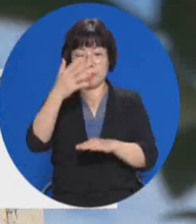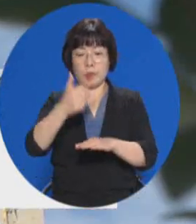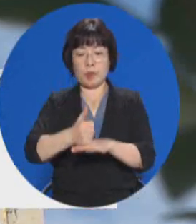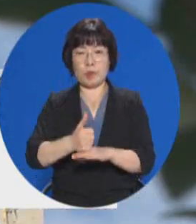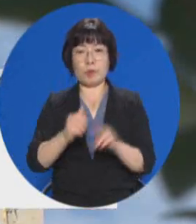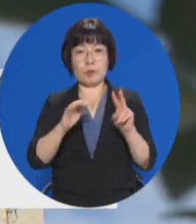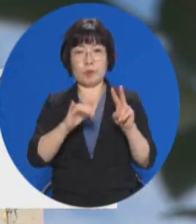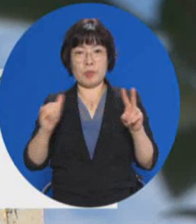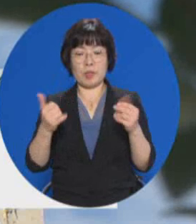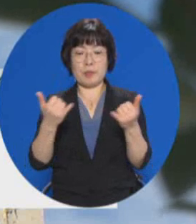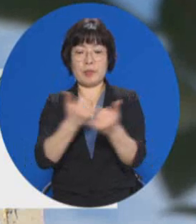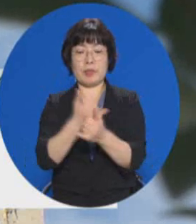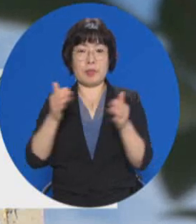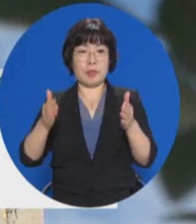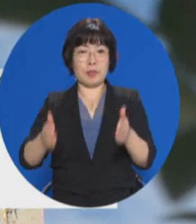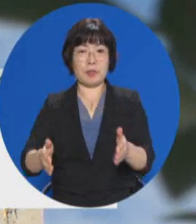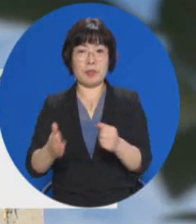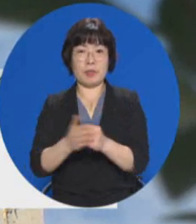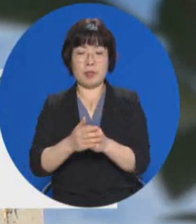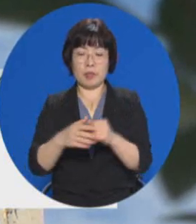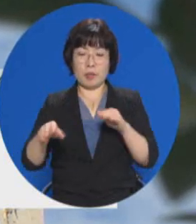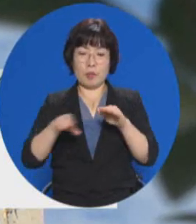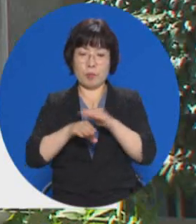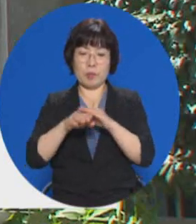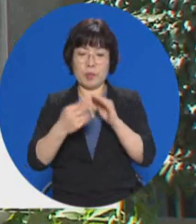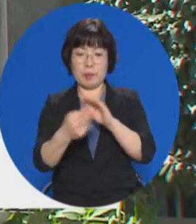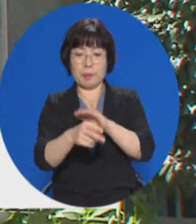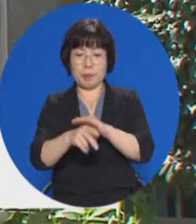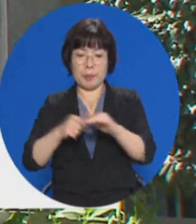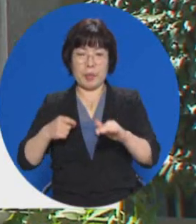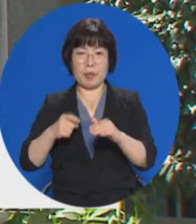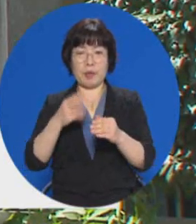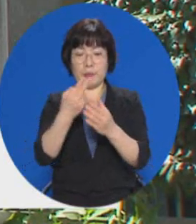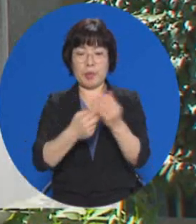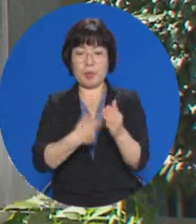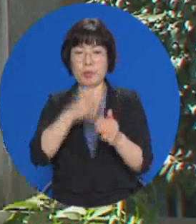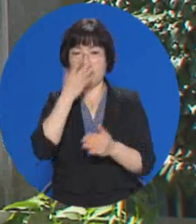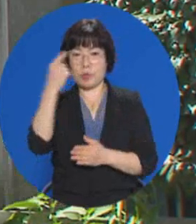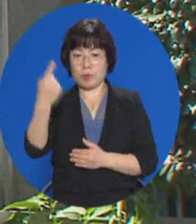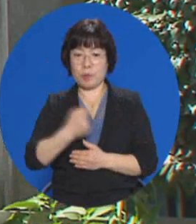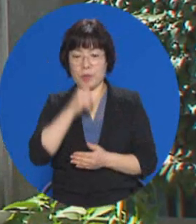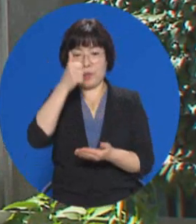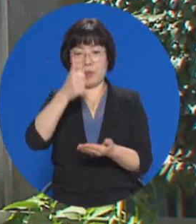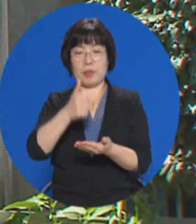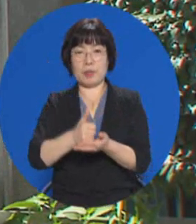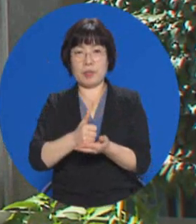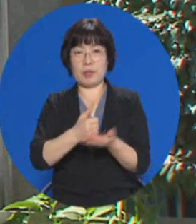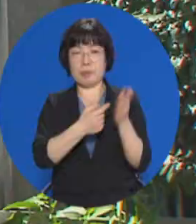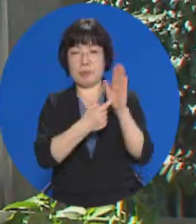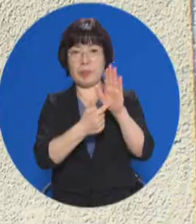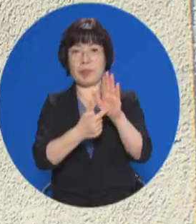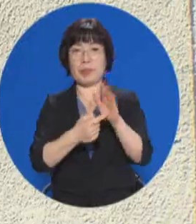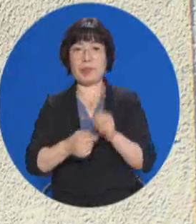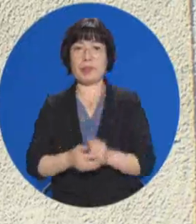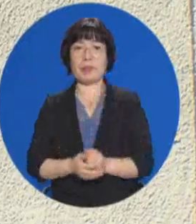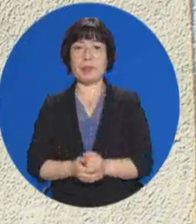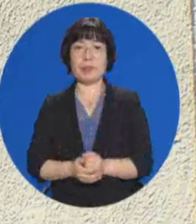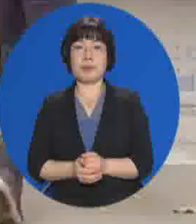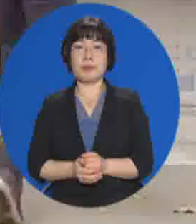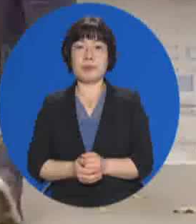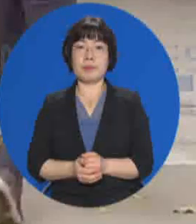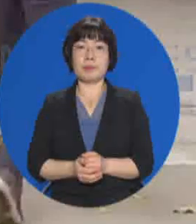결과 이들은 친척 사이로 훔친 차를 판매하기 위해 순천으로 왔다가 범행을 저지른 것으로 드러났습니다.